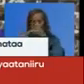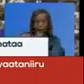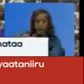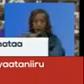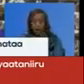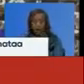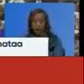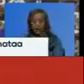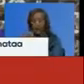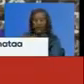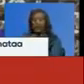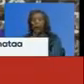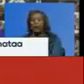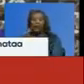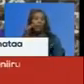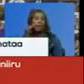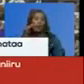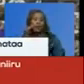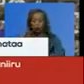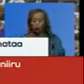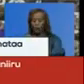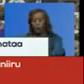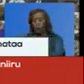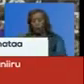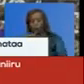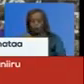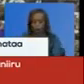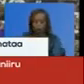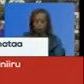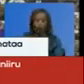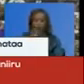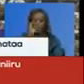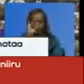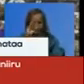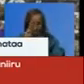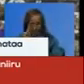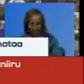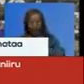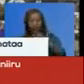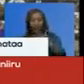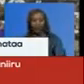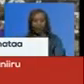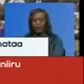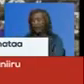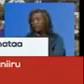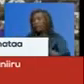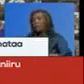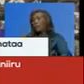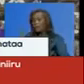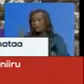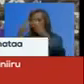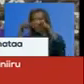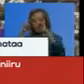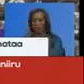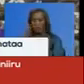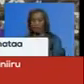ክልል የከተማ ልማት ቤቶች ቢሮ ኃላፊና የኢኮኖሚ ክላስተር አስተባባሪ ከዛ በፊት የኤፍ3